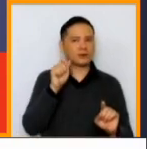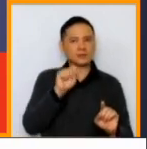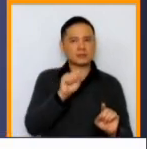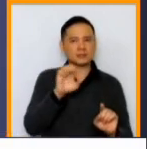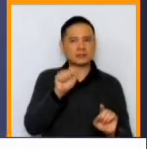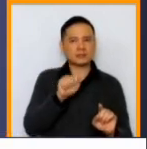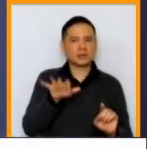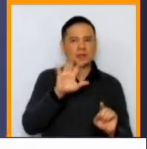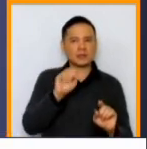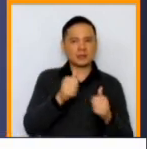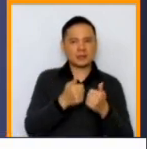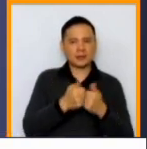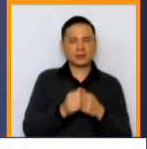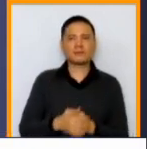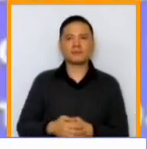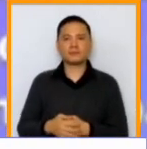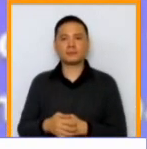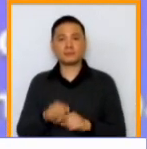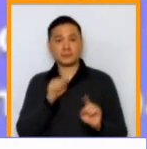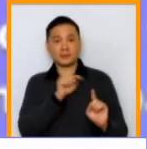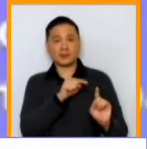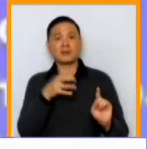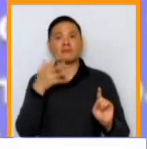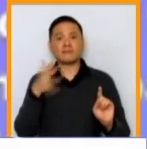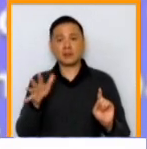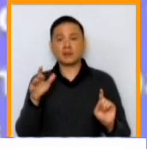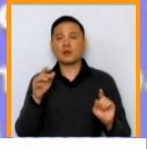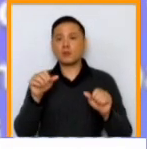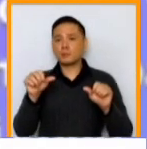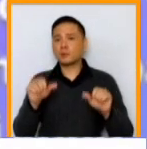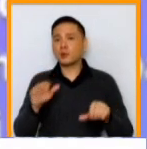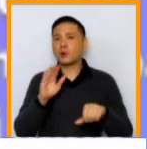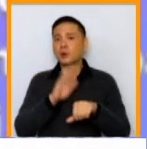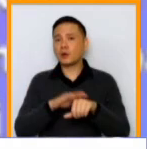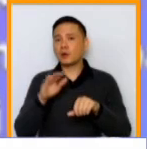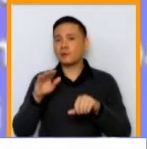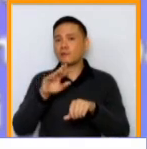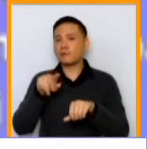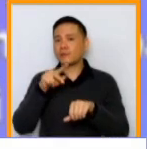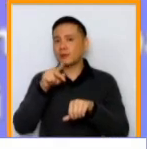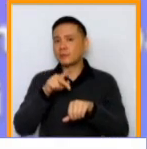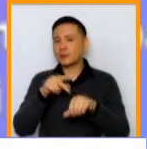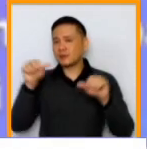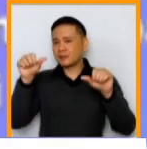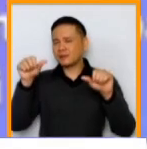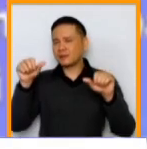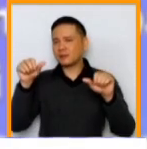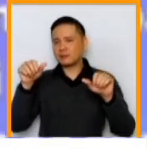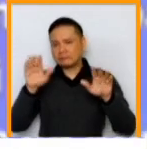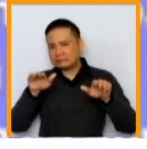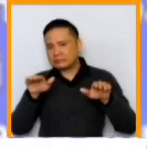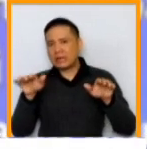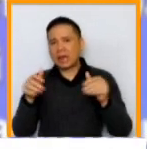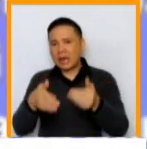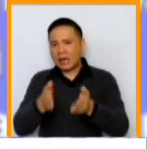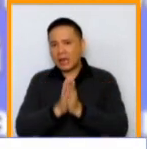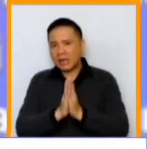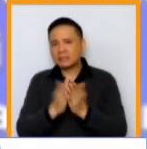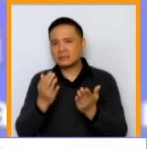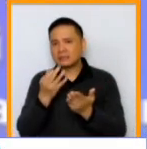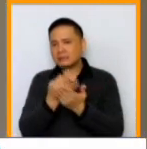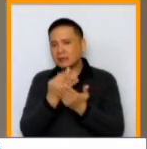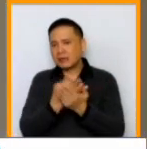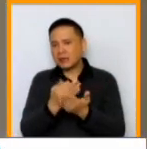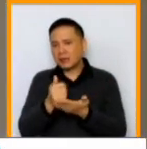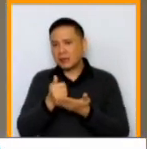kanyang Instagram story na nagtatanong kung pwede siyang humingi ng tulong pinansyal sa mga pribadong kumpanya para sa kanyang paghahanda sa